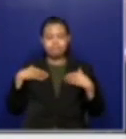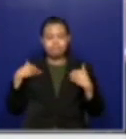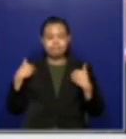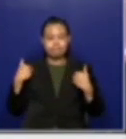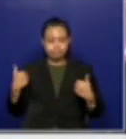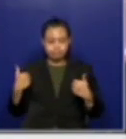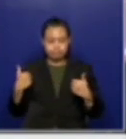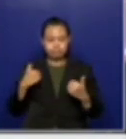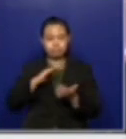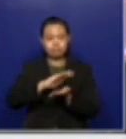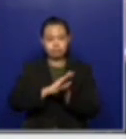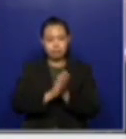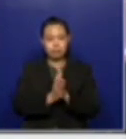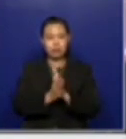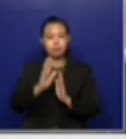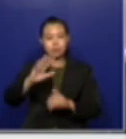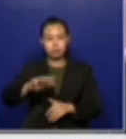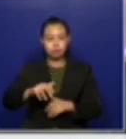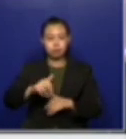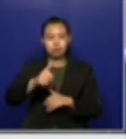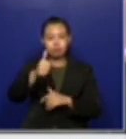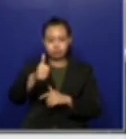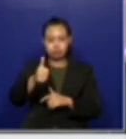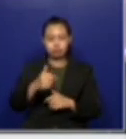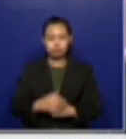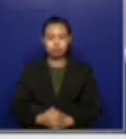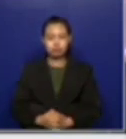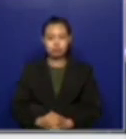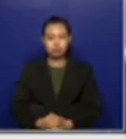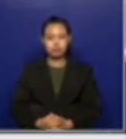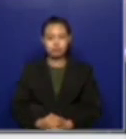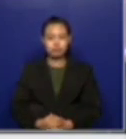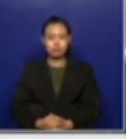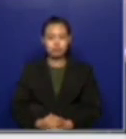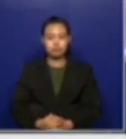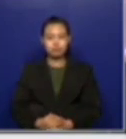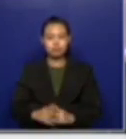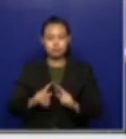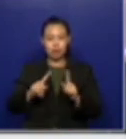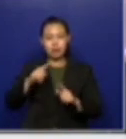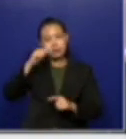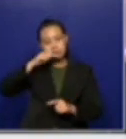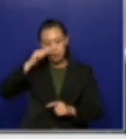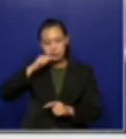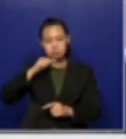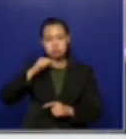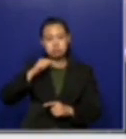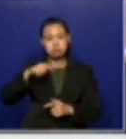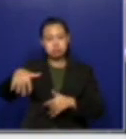นดีแต่พุทธศาสนิกชนบ้านทั้งประเทศไทยเนี่ย